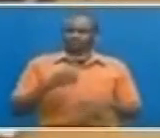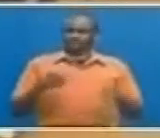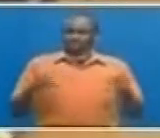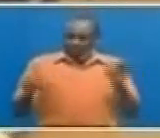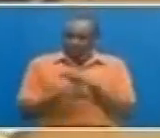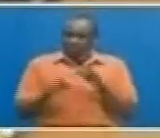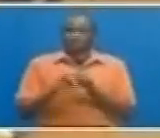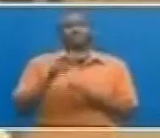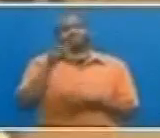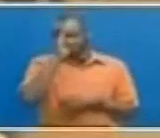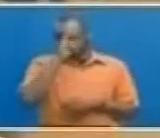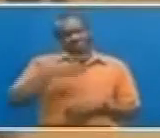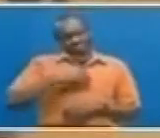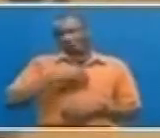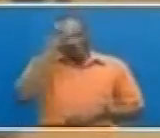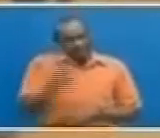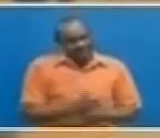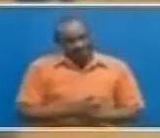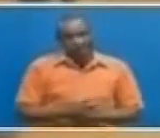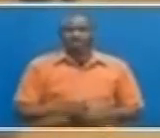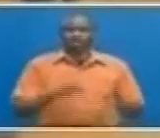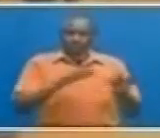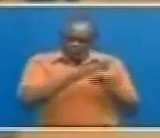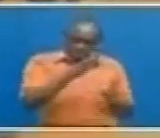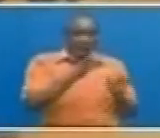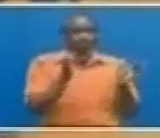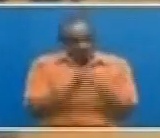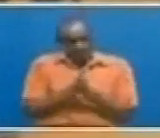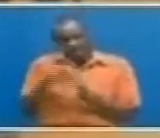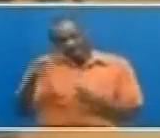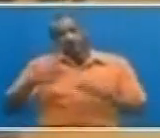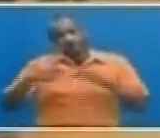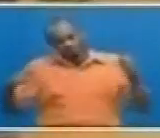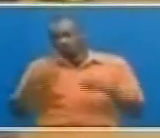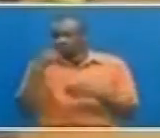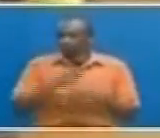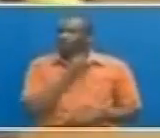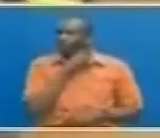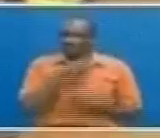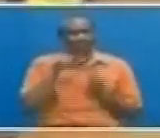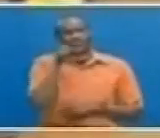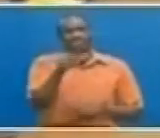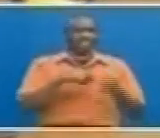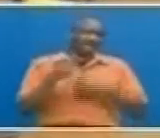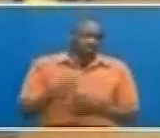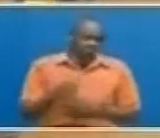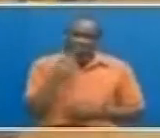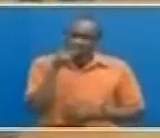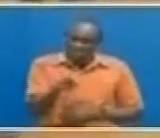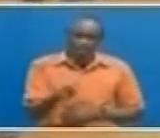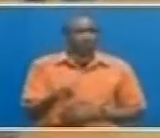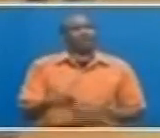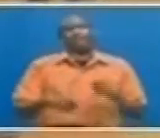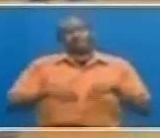wa polisi Grace Kaindi. Muungano wa CORD pamoja na viongozi wengine wa upinzani wamelalamikia hatua hiyo inayosemekana